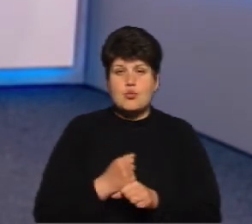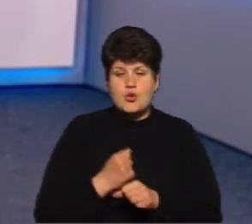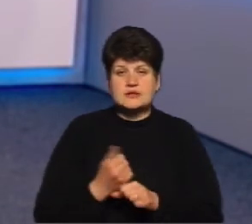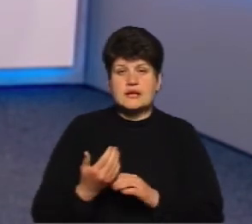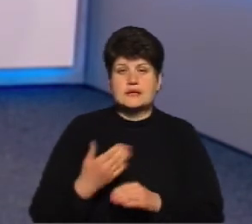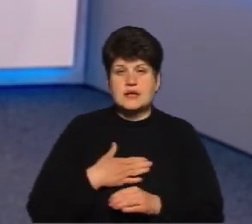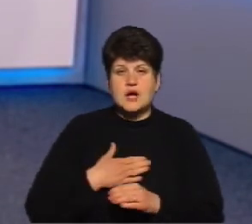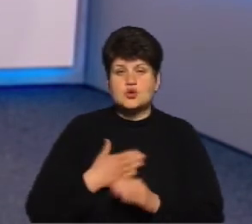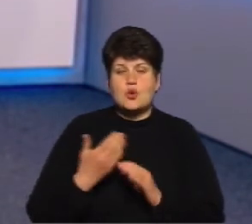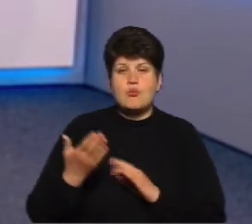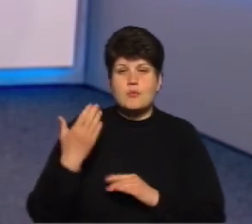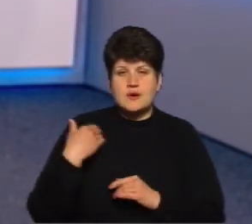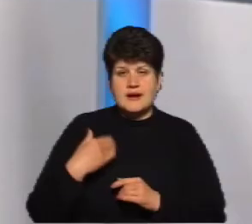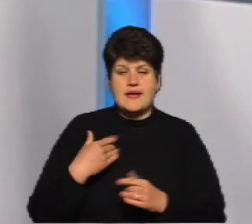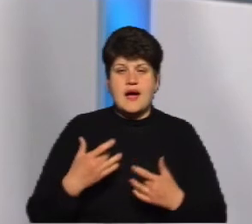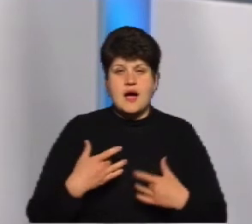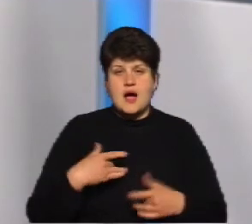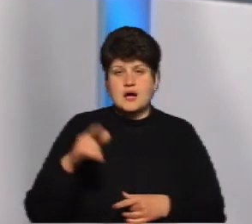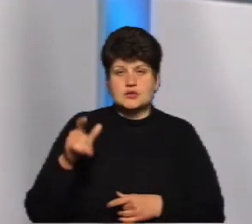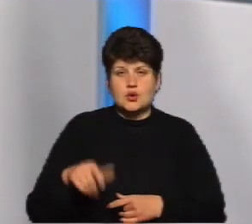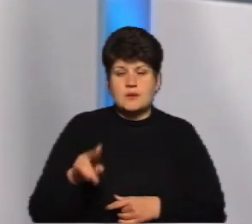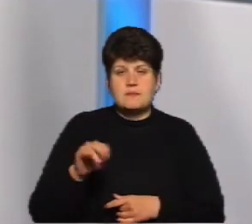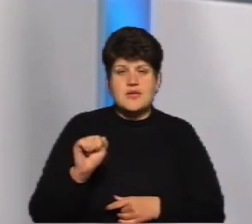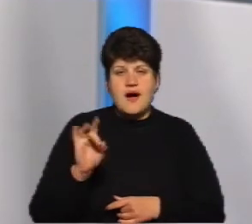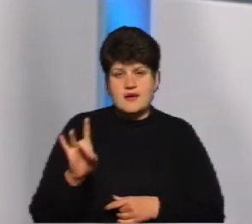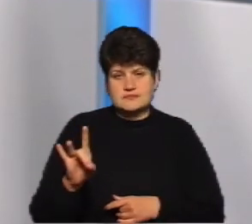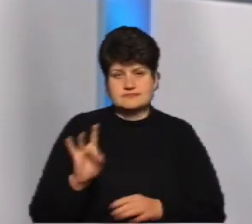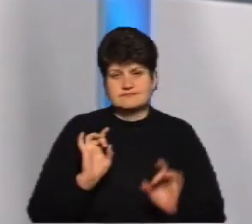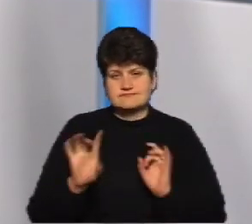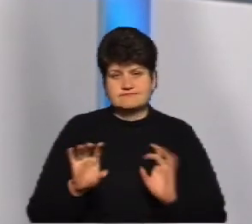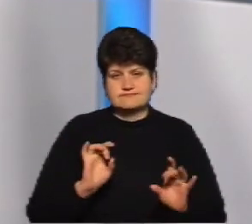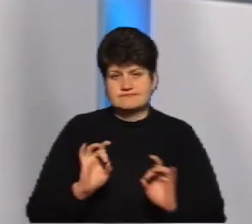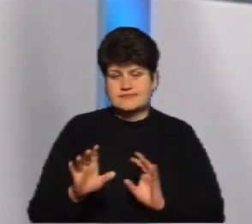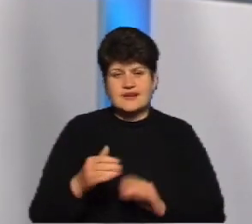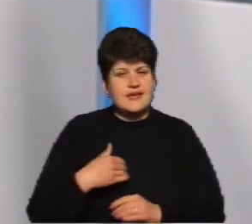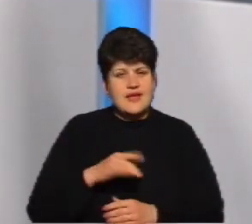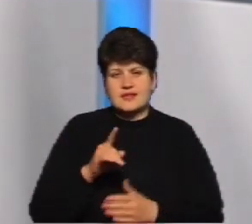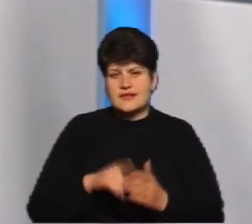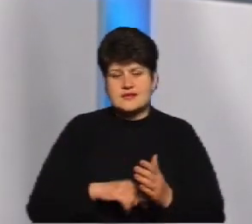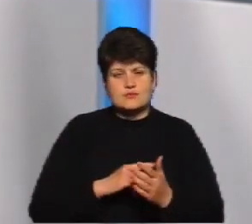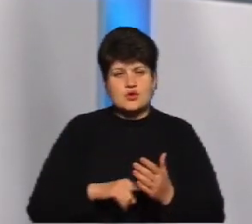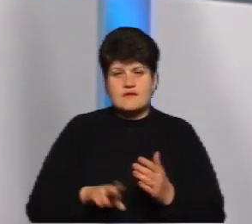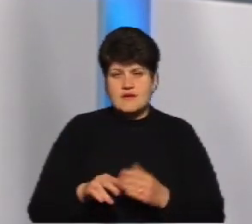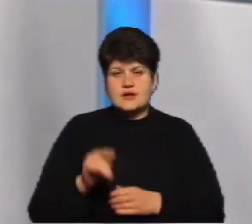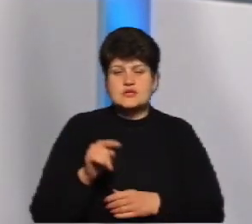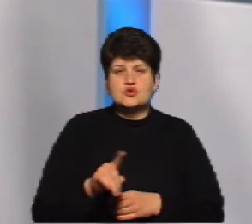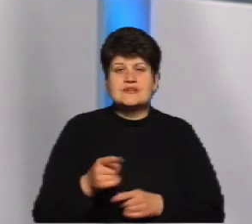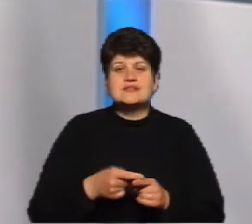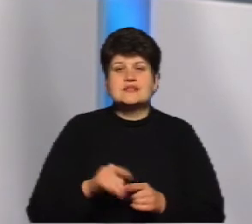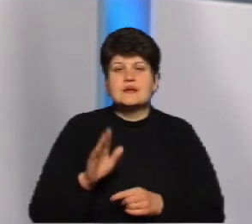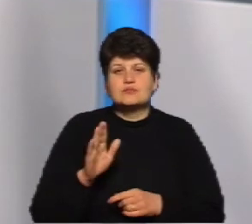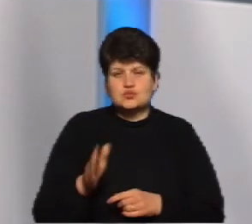актора, піар-хіт такий. Я не сподіваюся, що це буде. Це